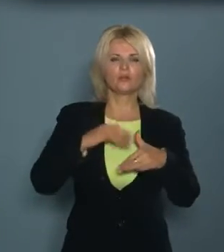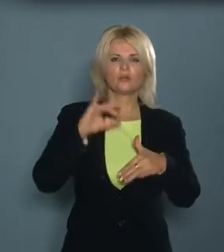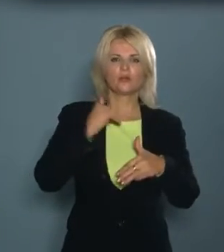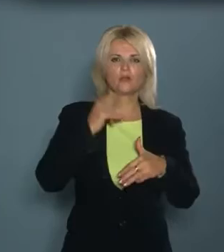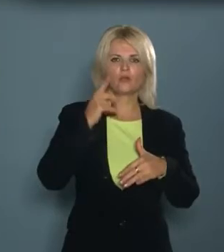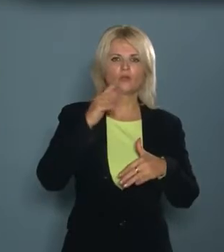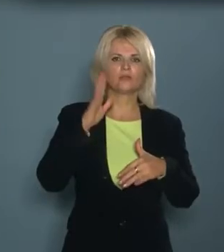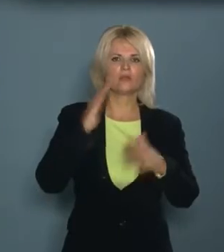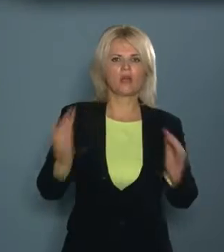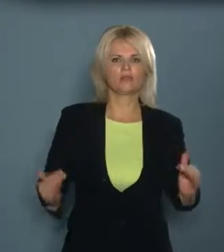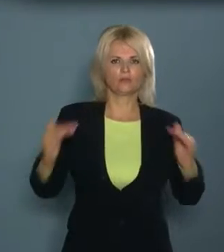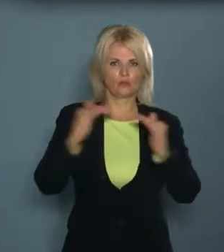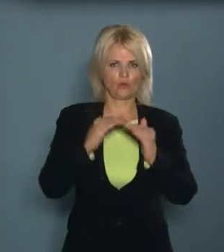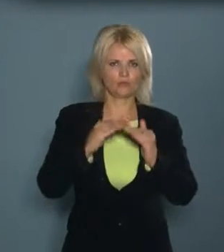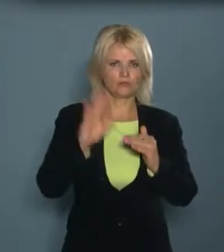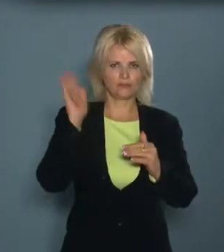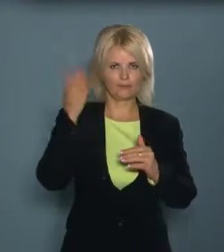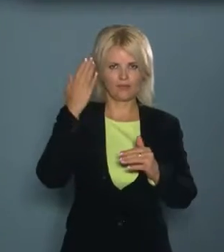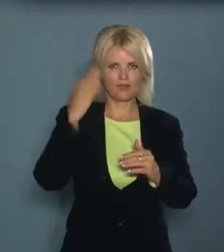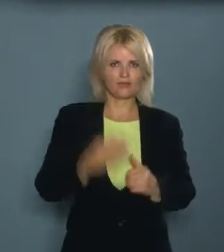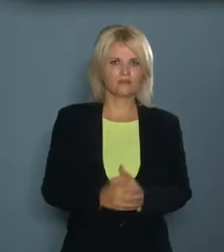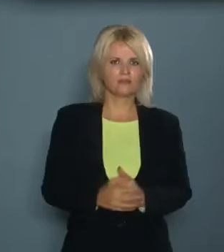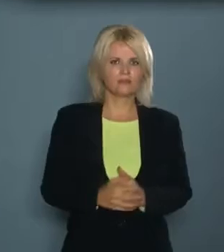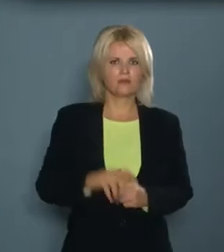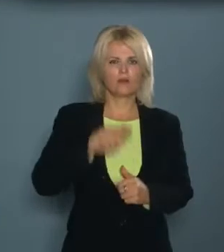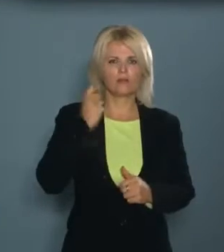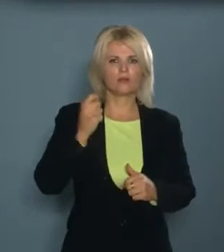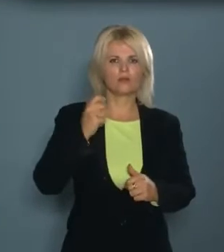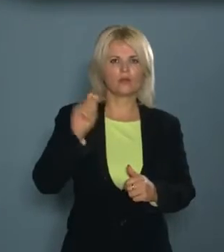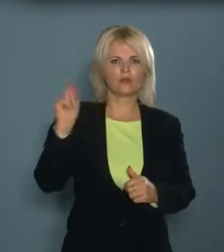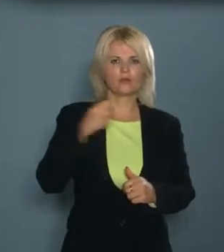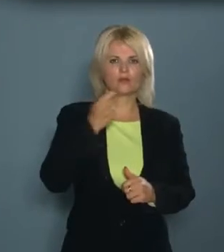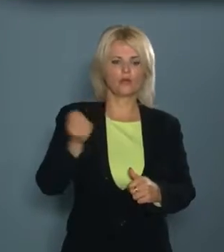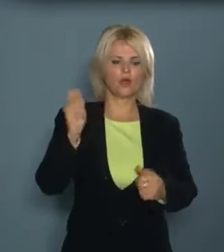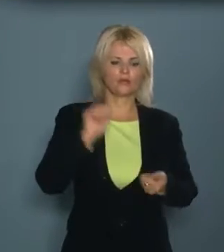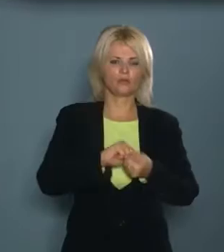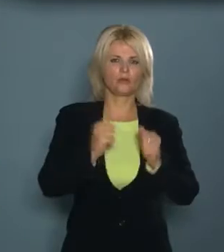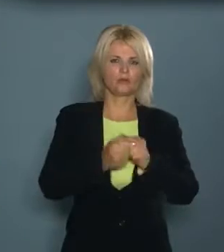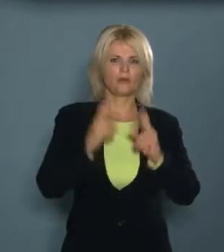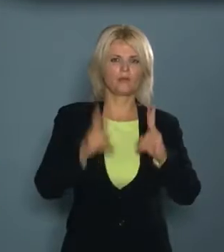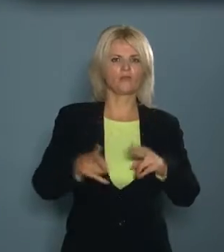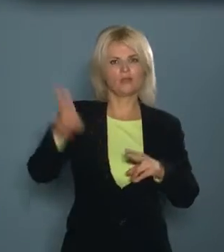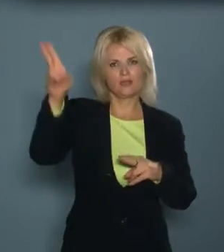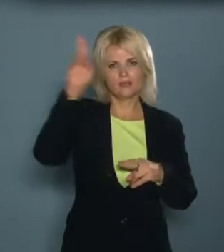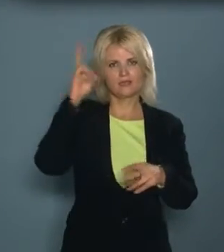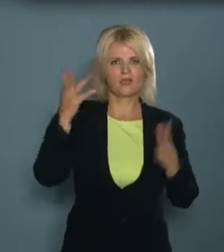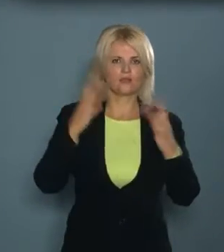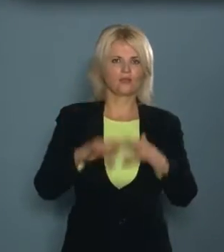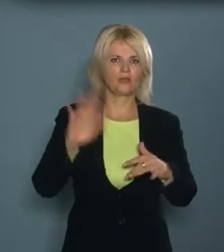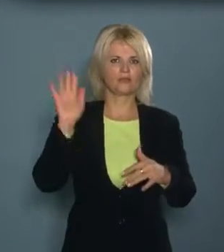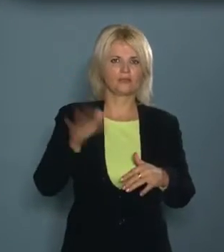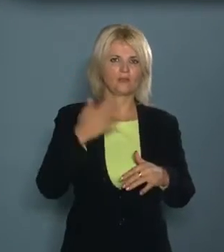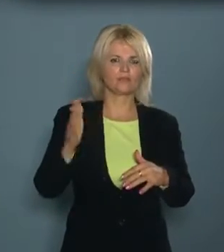jutadomnál emlékeztek az eseményekre. Az évezredes és magyar hadtörténelemnek vannak ikonikus helyszínei.